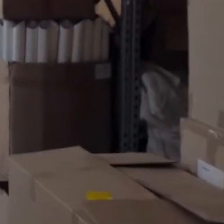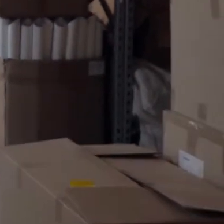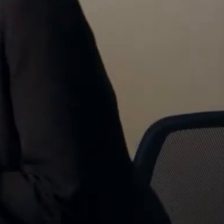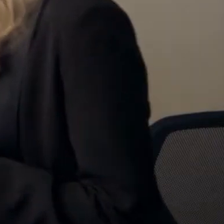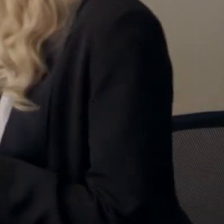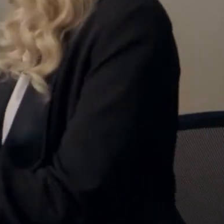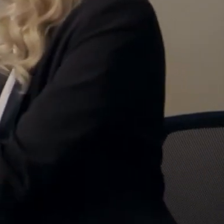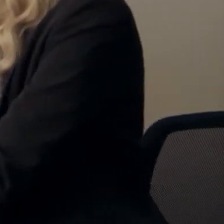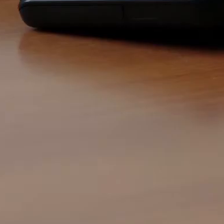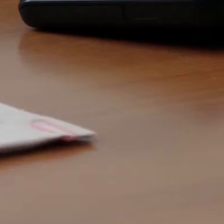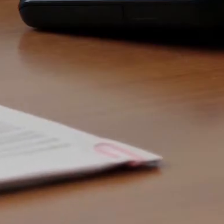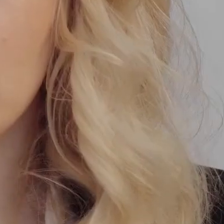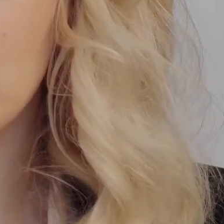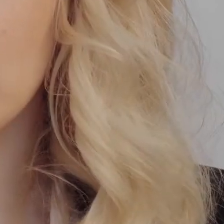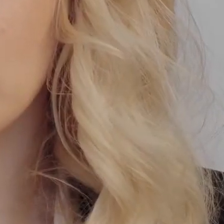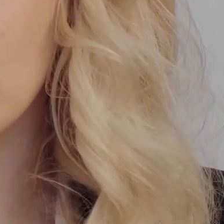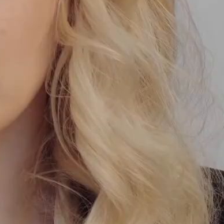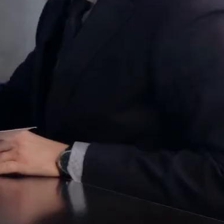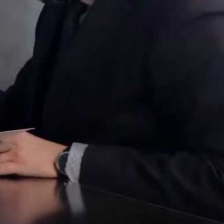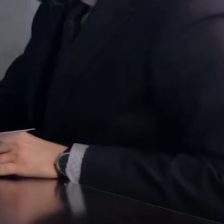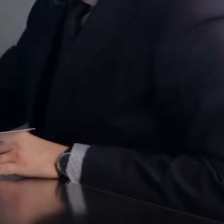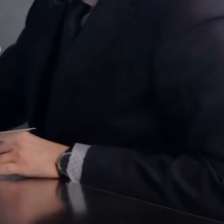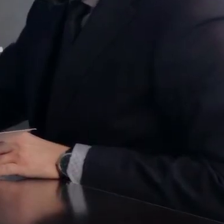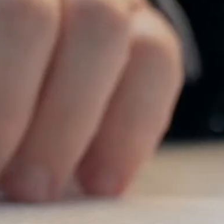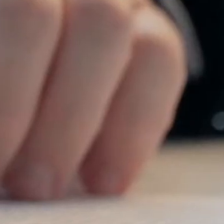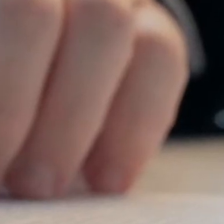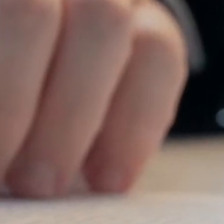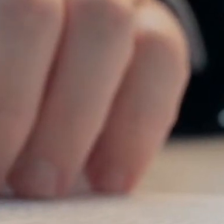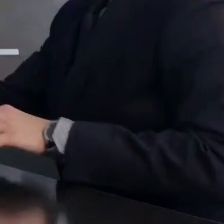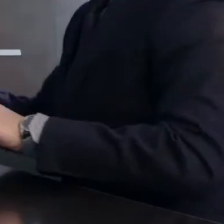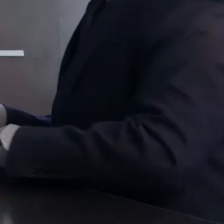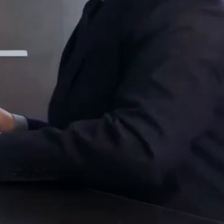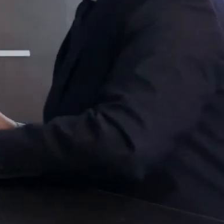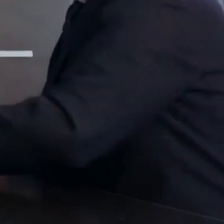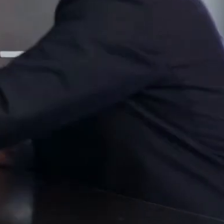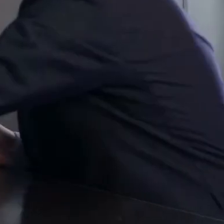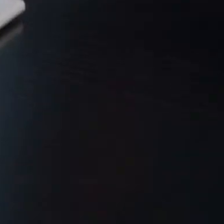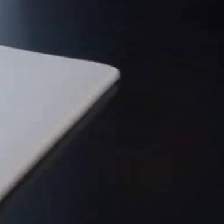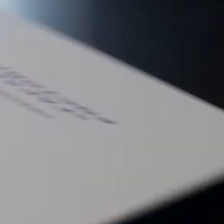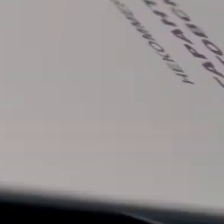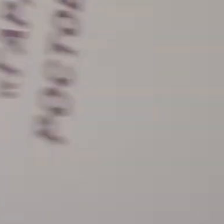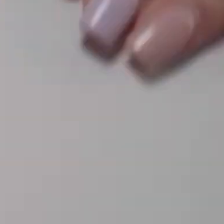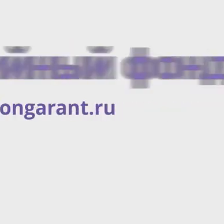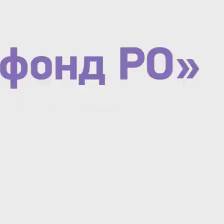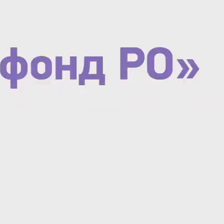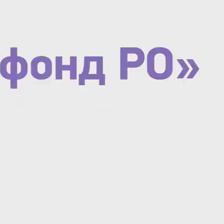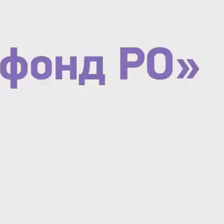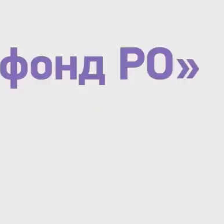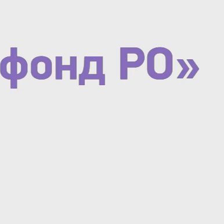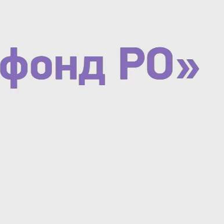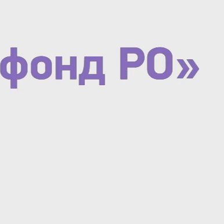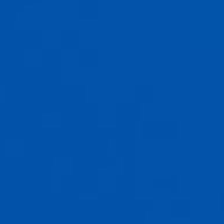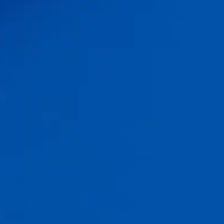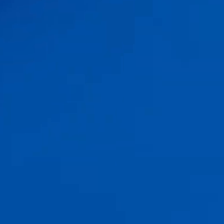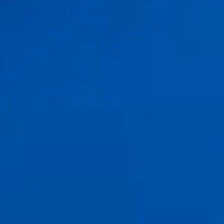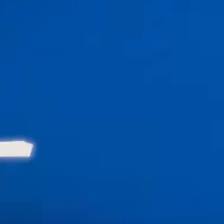расширить бизнес и взять кредит получи поручительство фонда и завершить сделку с банком гарантийный фонд ростовской